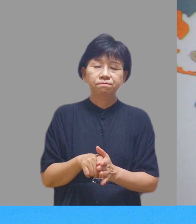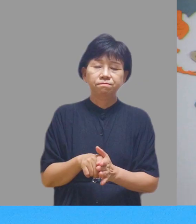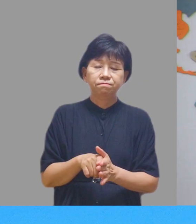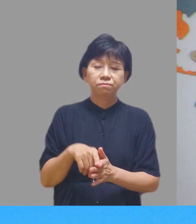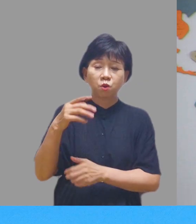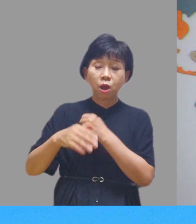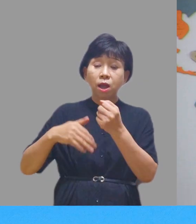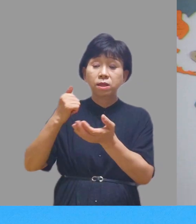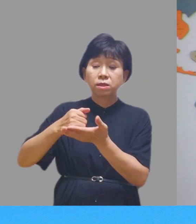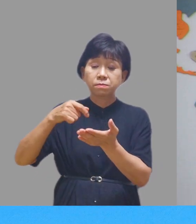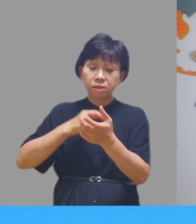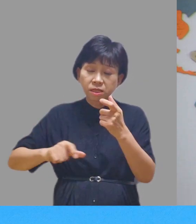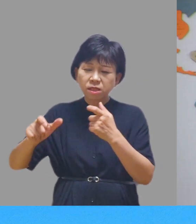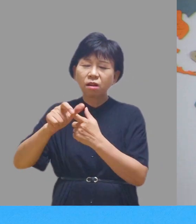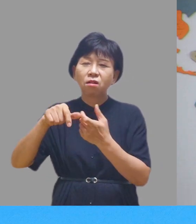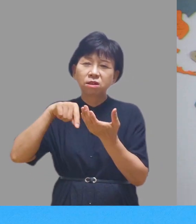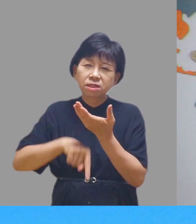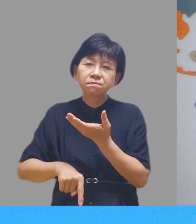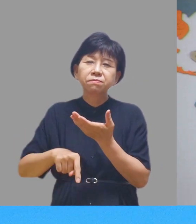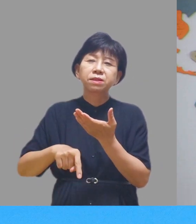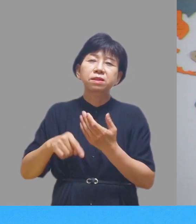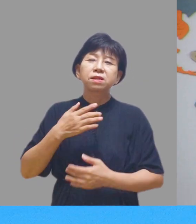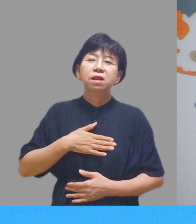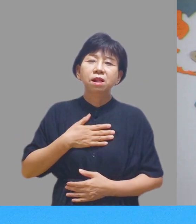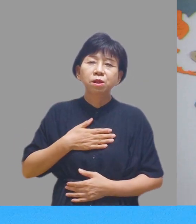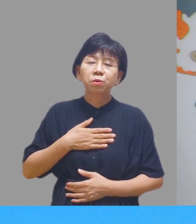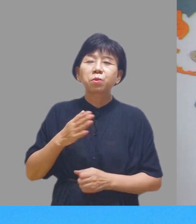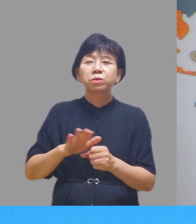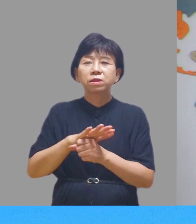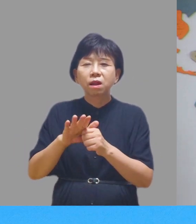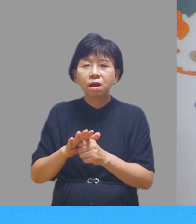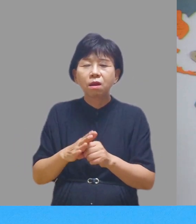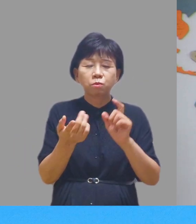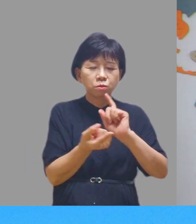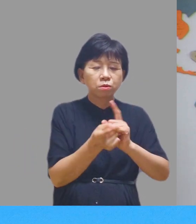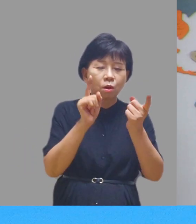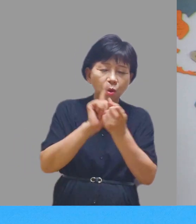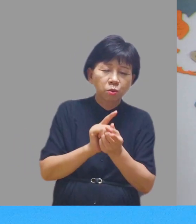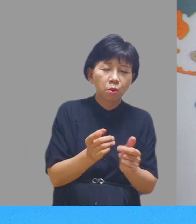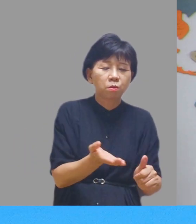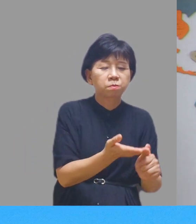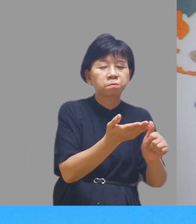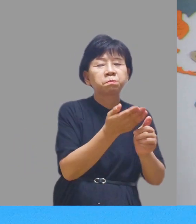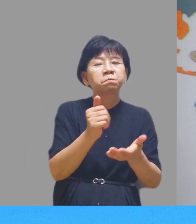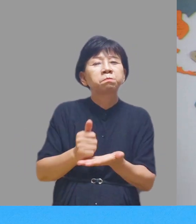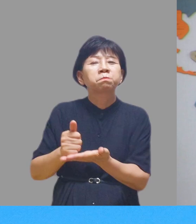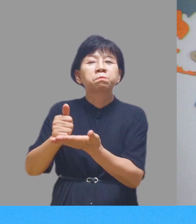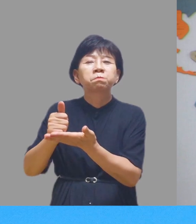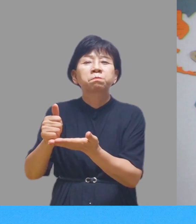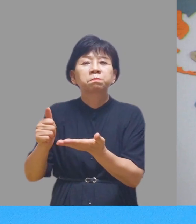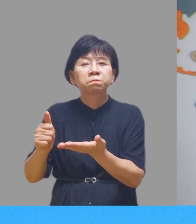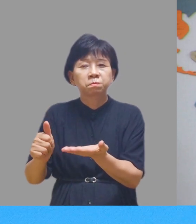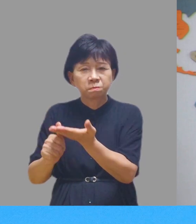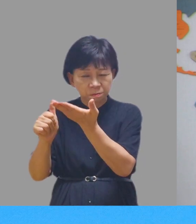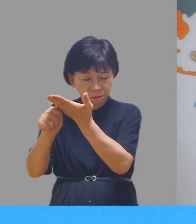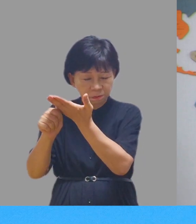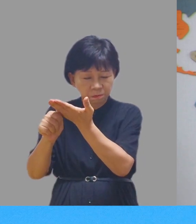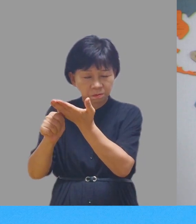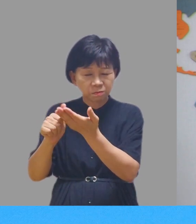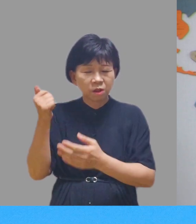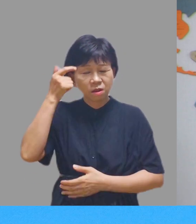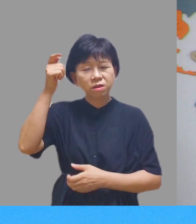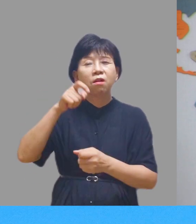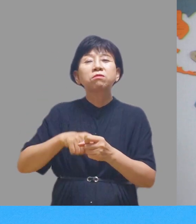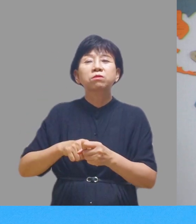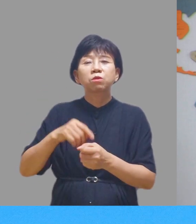하나님을 더욱 깊이 알고 사랑하며 다른 이들을 세우는 영적 부모로 서게 되는 거지요.